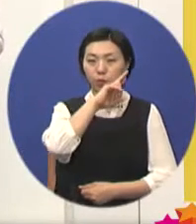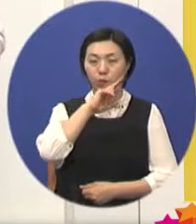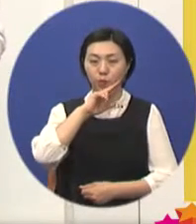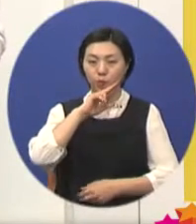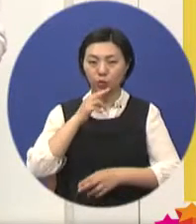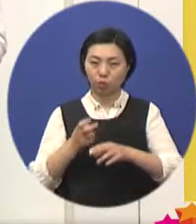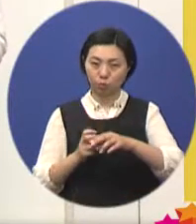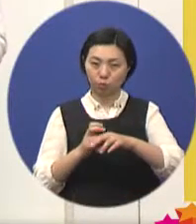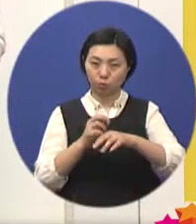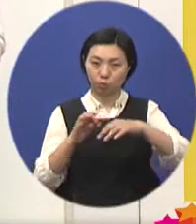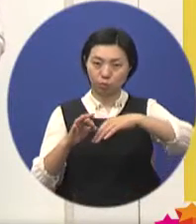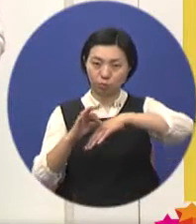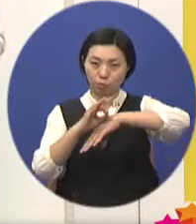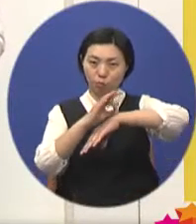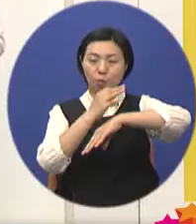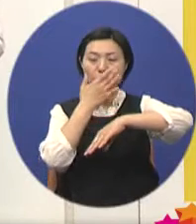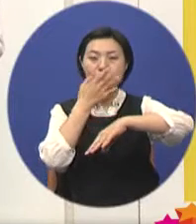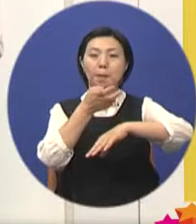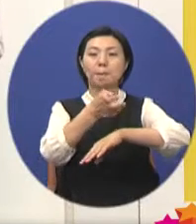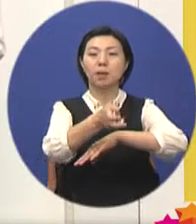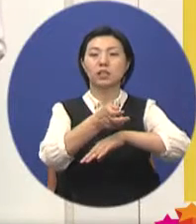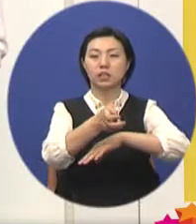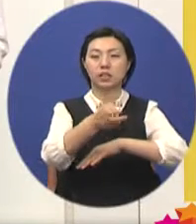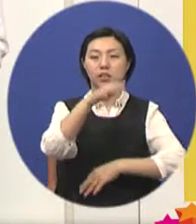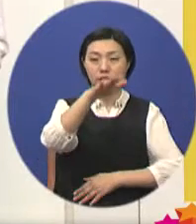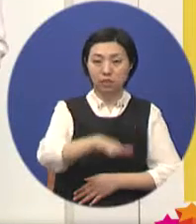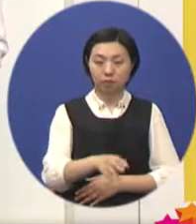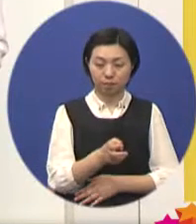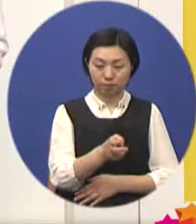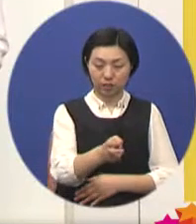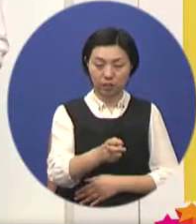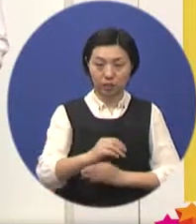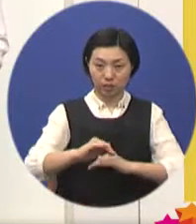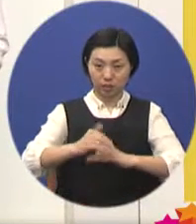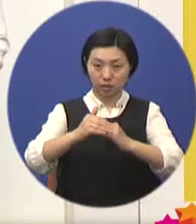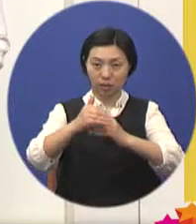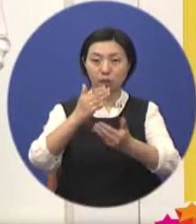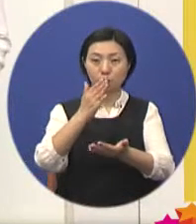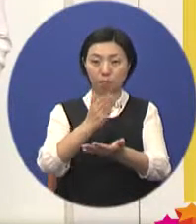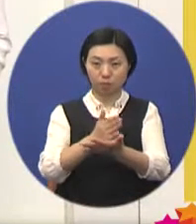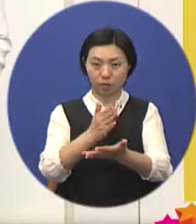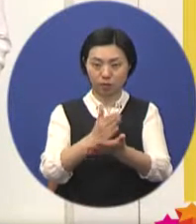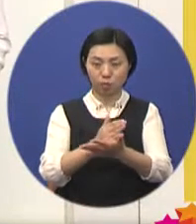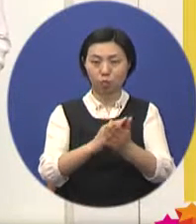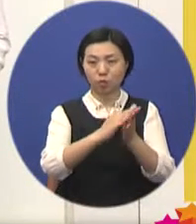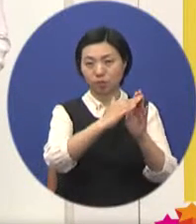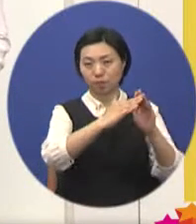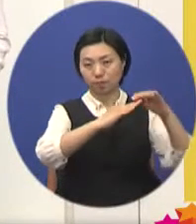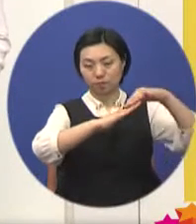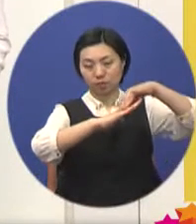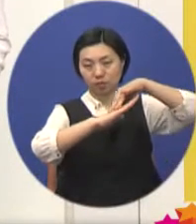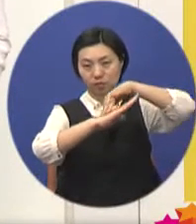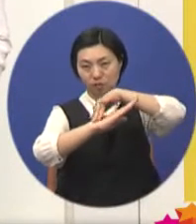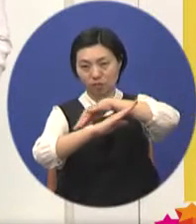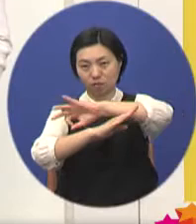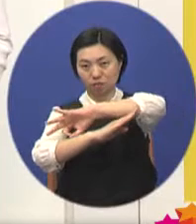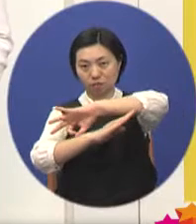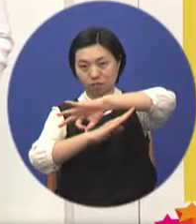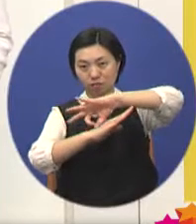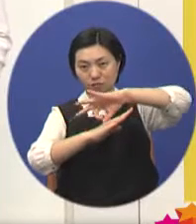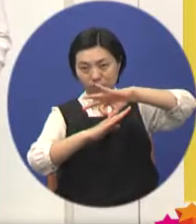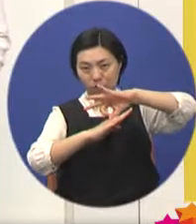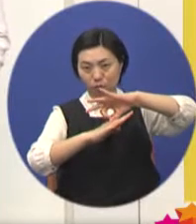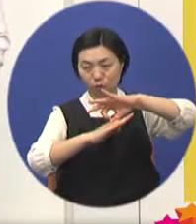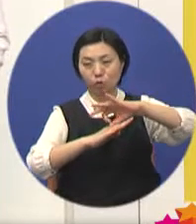만든 버스입니다. 차체 바닥이 낮고 출입구의 계단 대신 경사판이 설치되어 있는 이것은 무슨